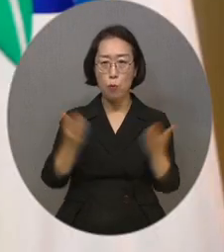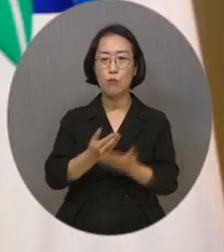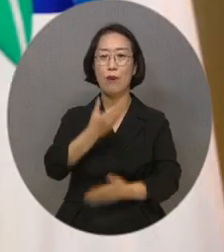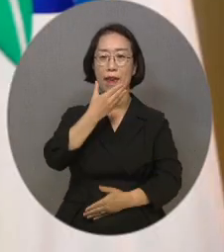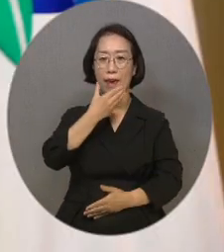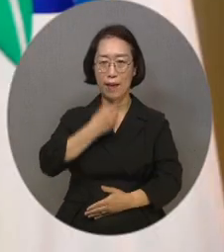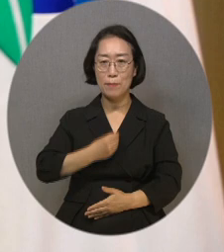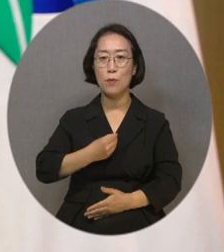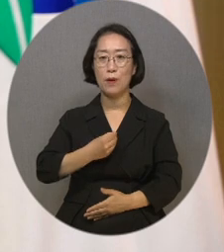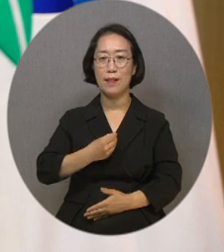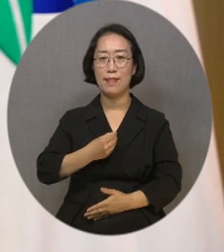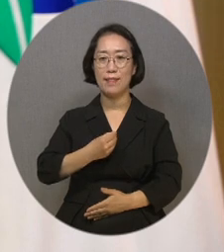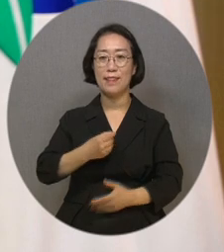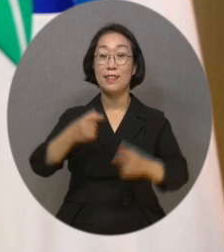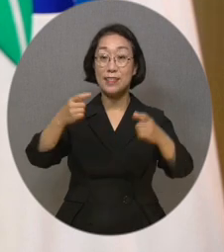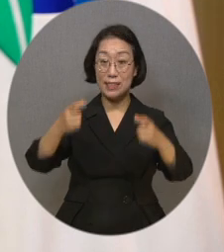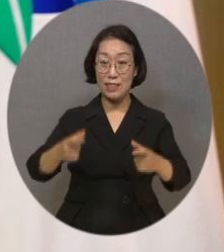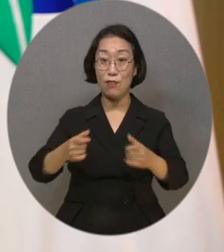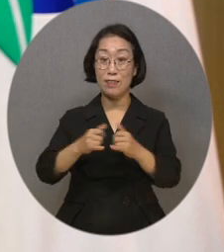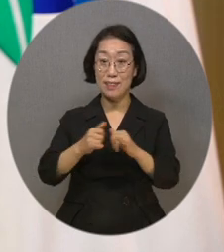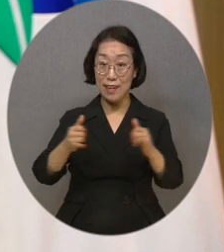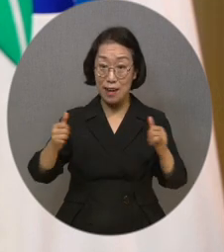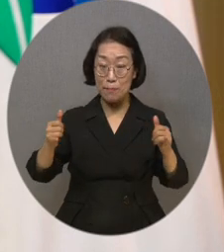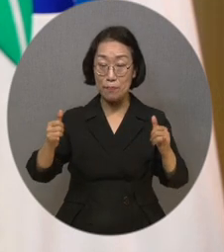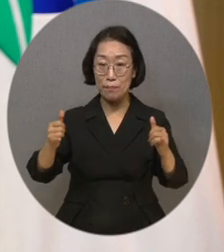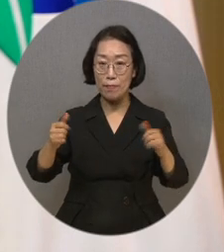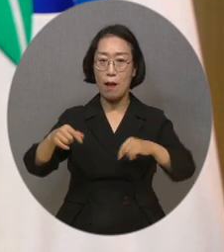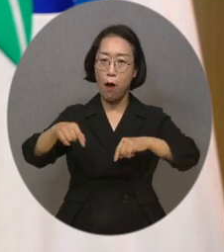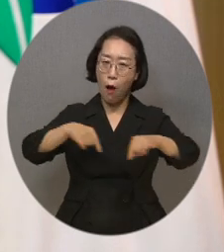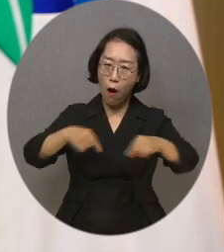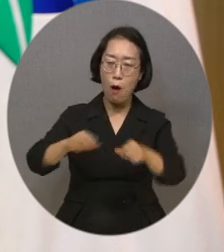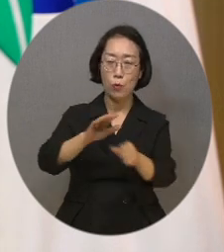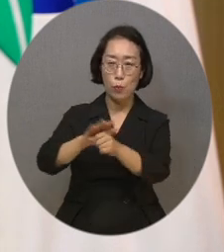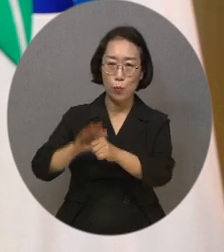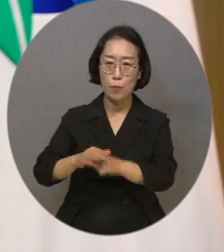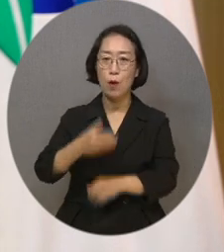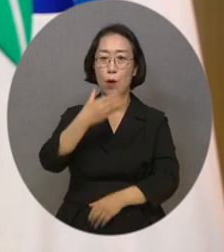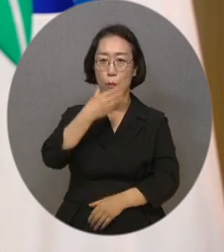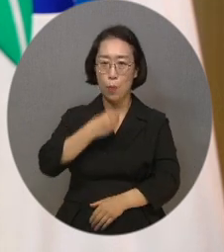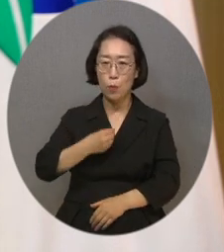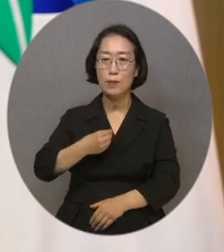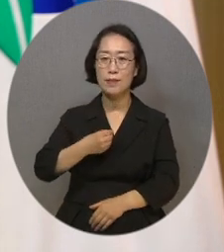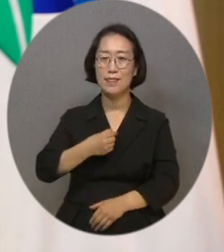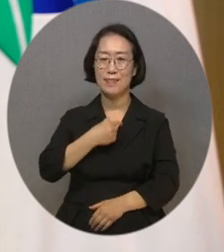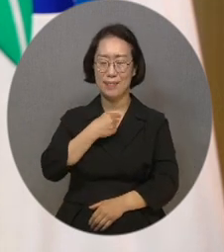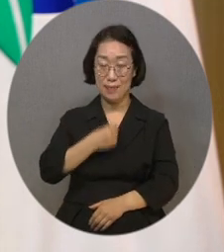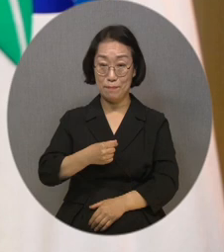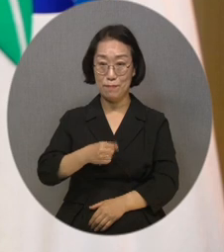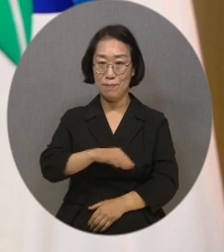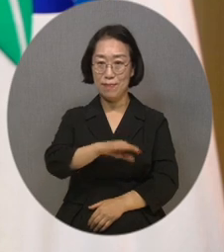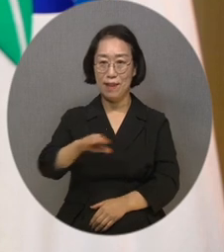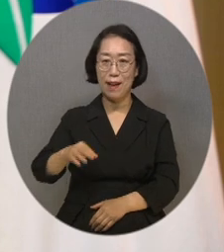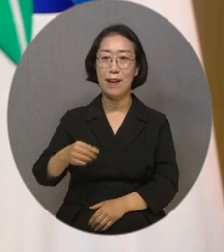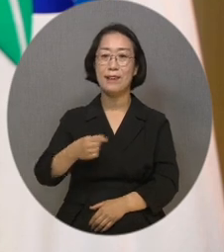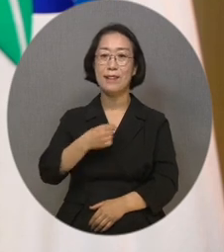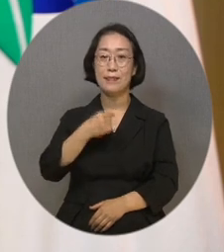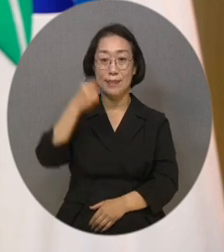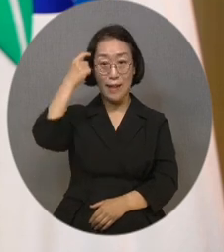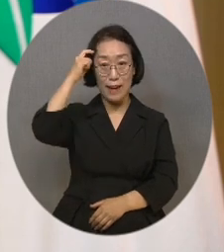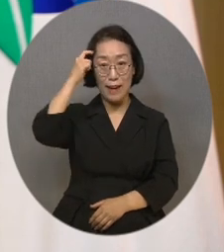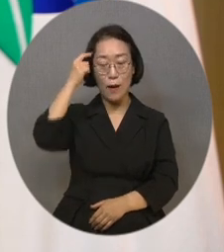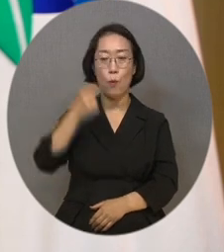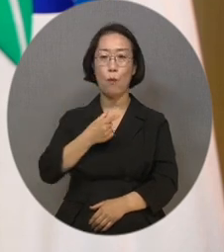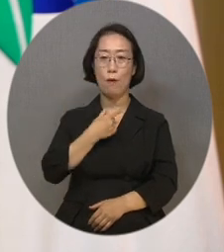행복한 그런 군정을 실현하는 것, 이게 이제 저희 이제 복지에 관한 제 생각입니다. 이제 앞으로도